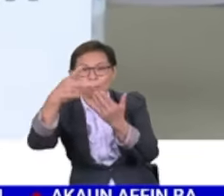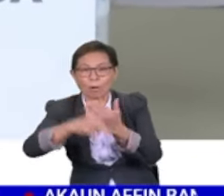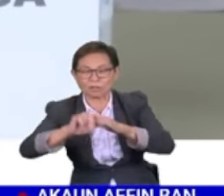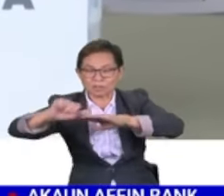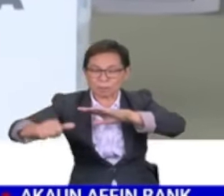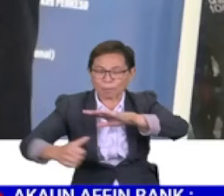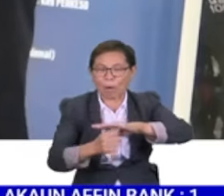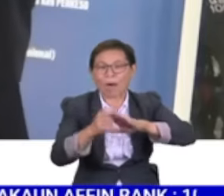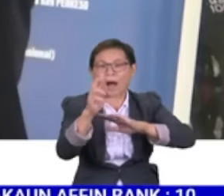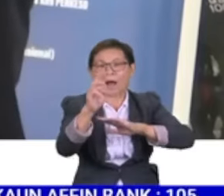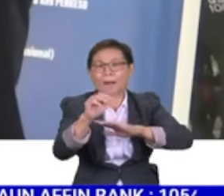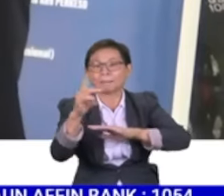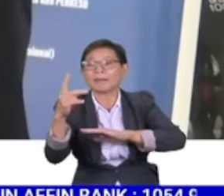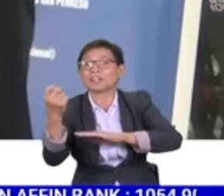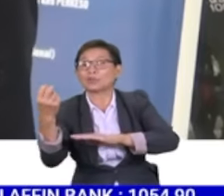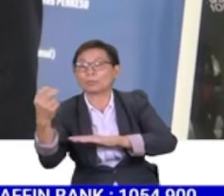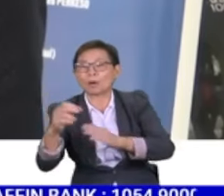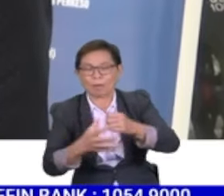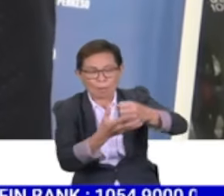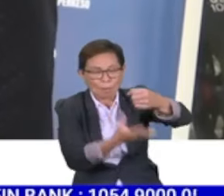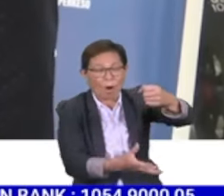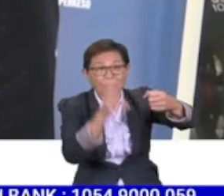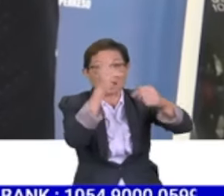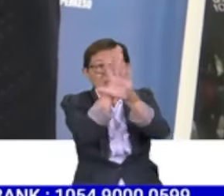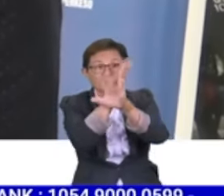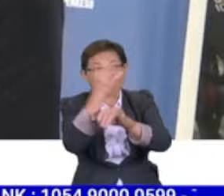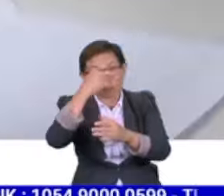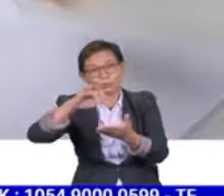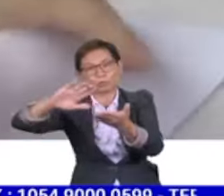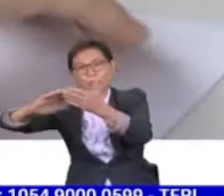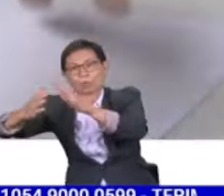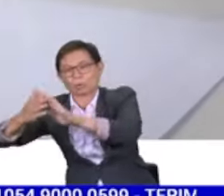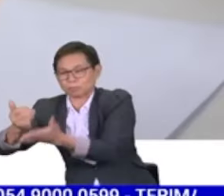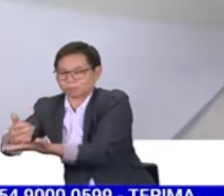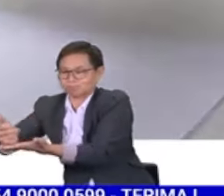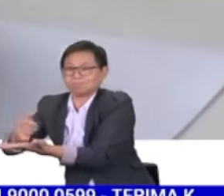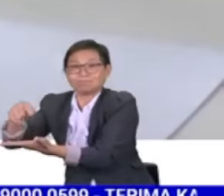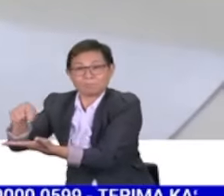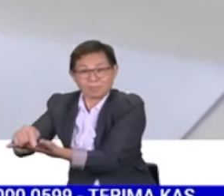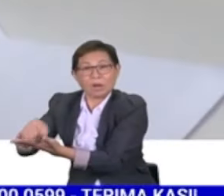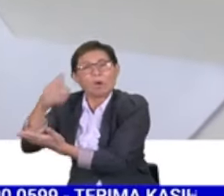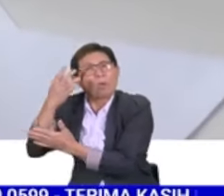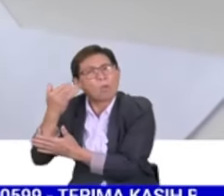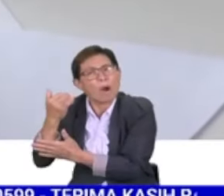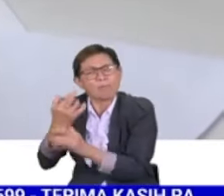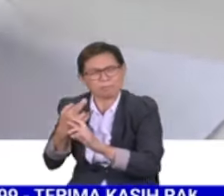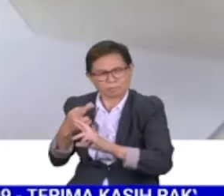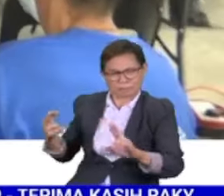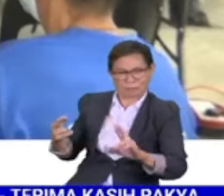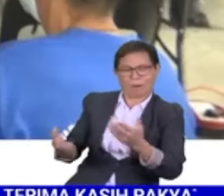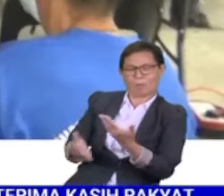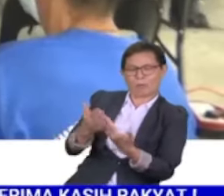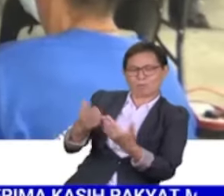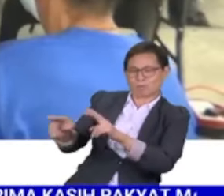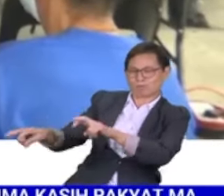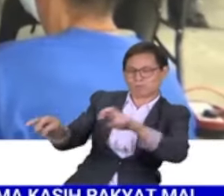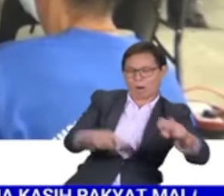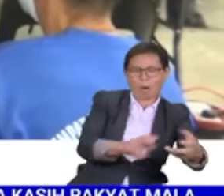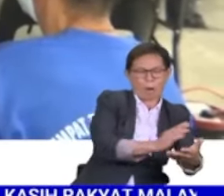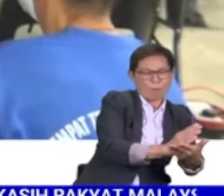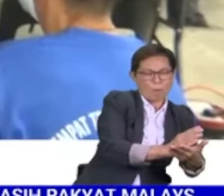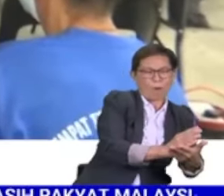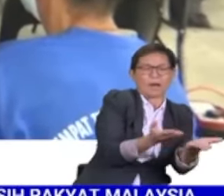rancangan Malaysia ke-12 peruntukan Kerajaan Sarawak untuk komuniti gelandangan. Ini bagi menyediakan kemudahan transit